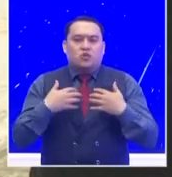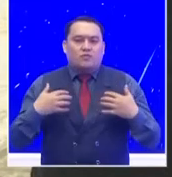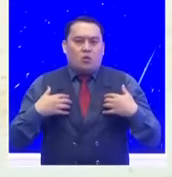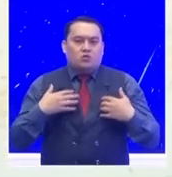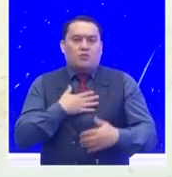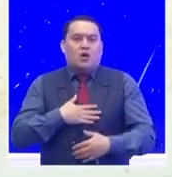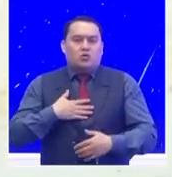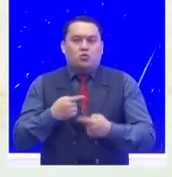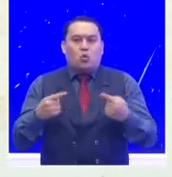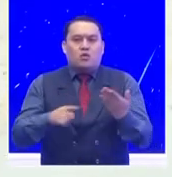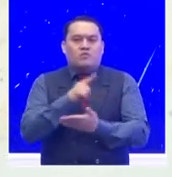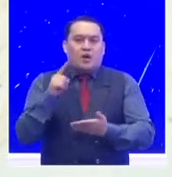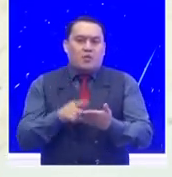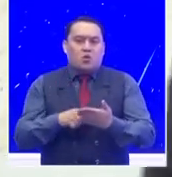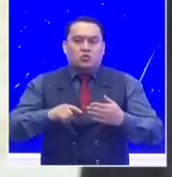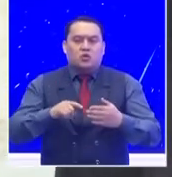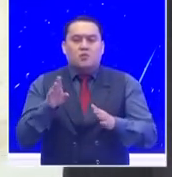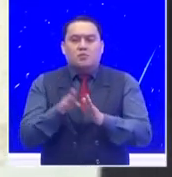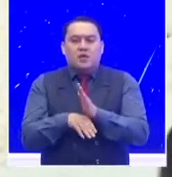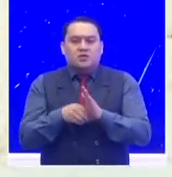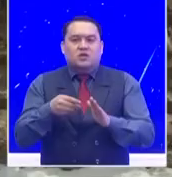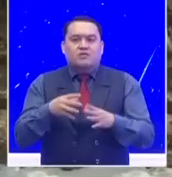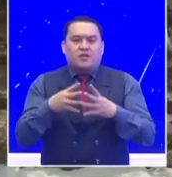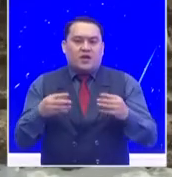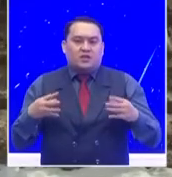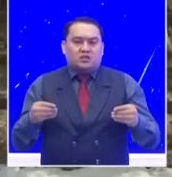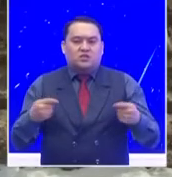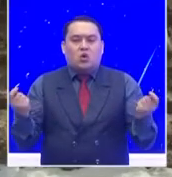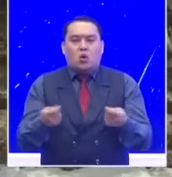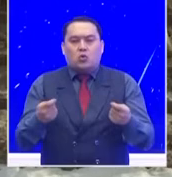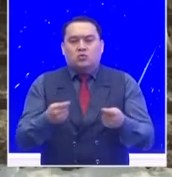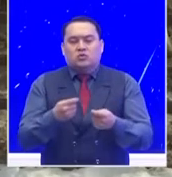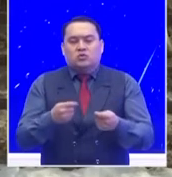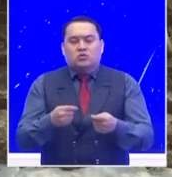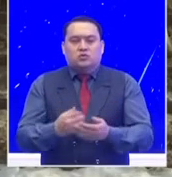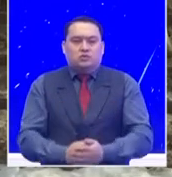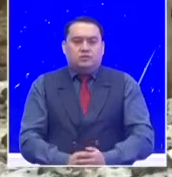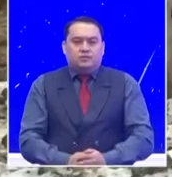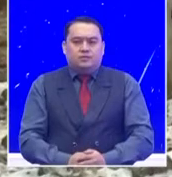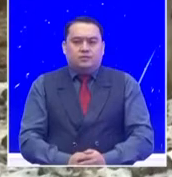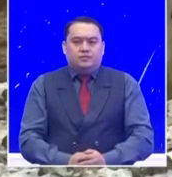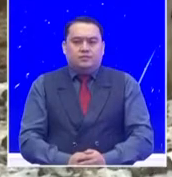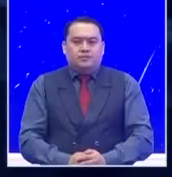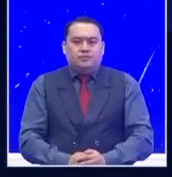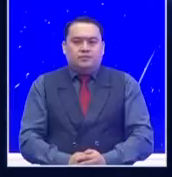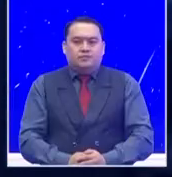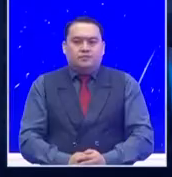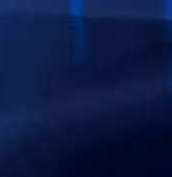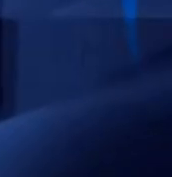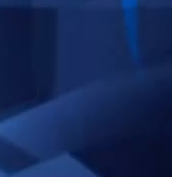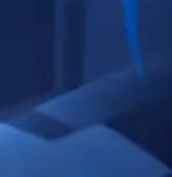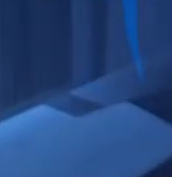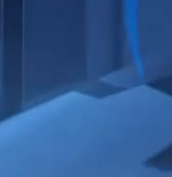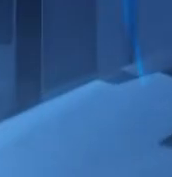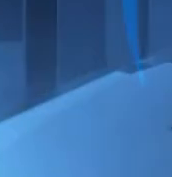волнует другой вопрос – пройти зимовку без потерь и весной вывести скот в целости и сохранности на пастбища. Гульназ Мустафа,